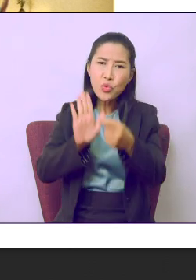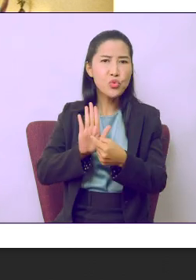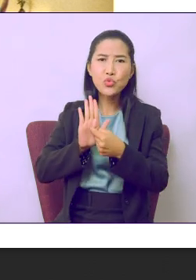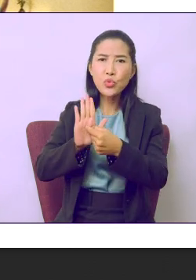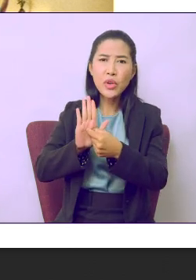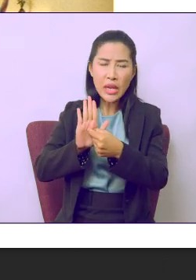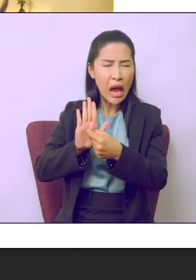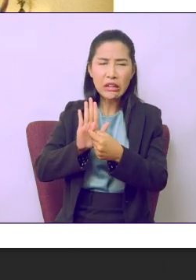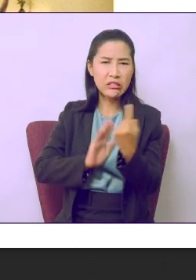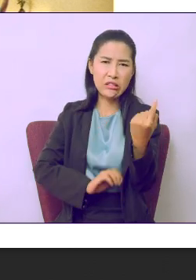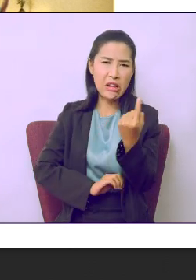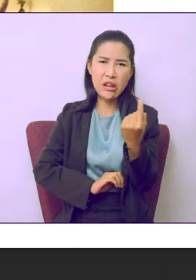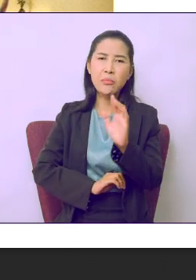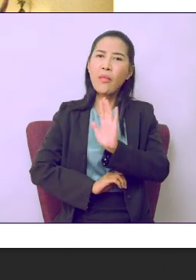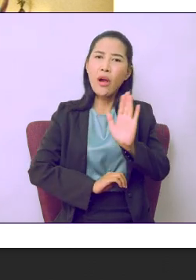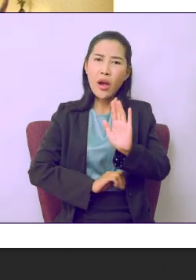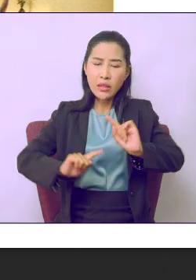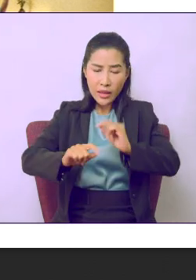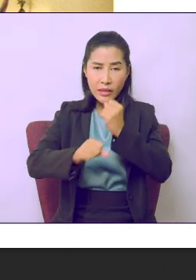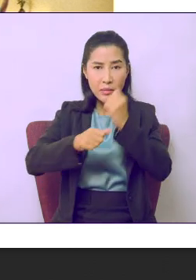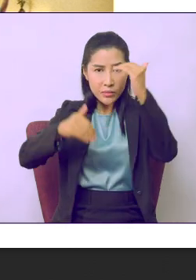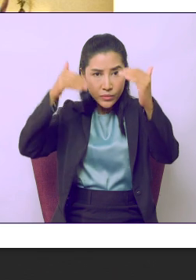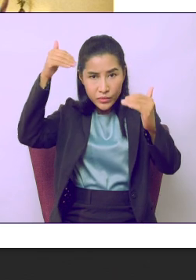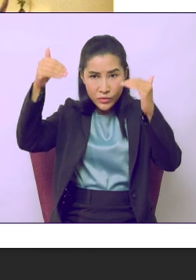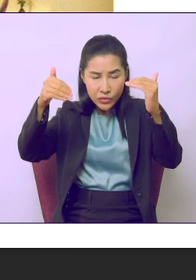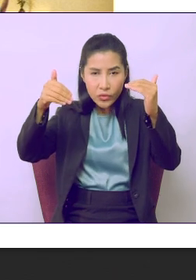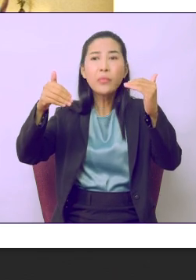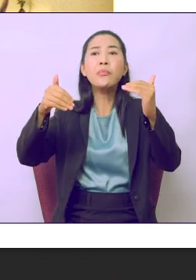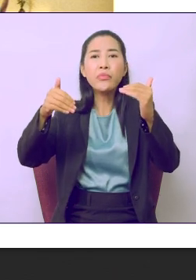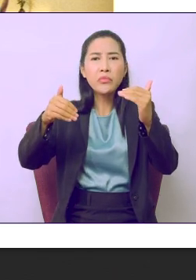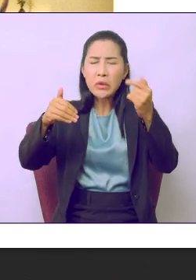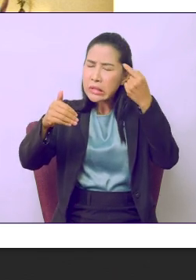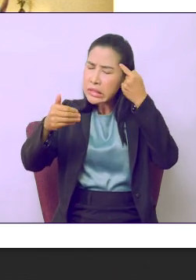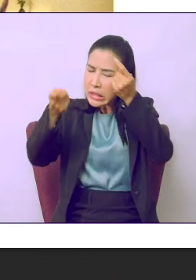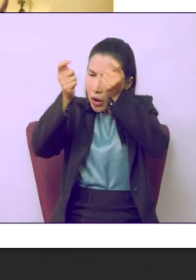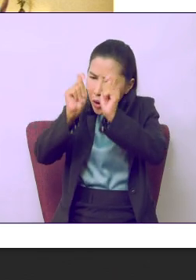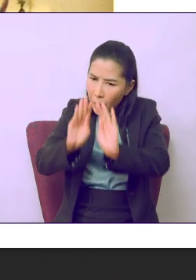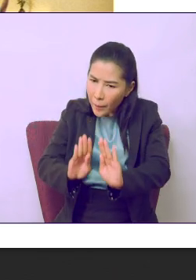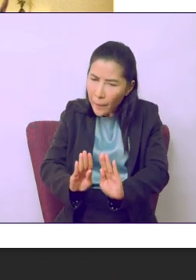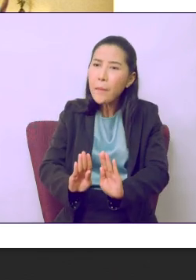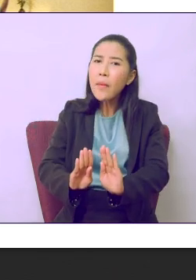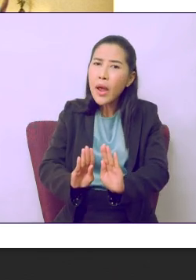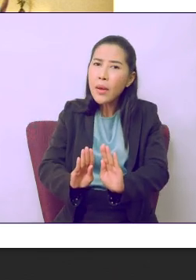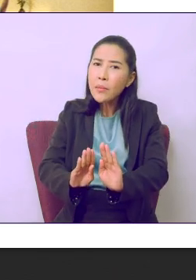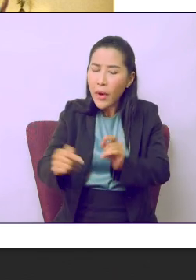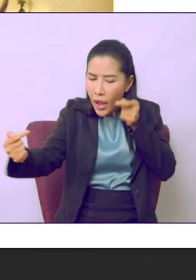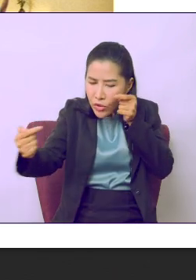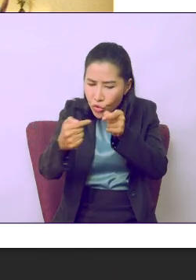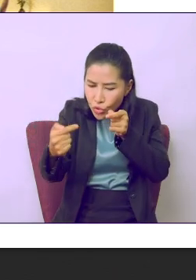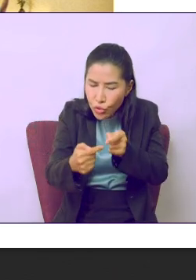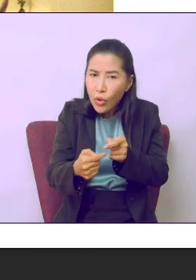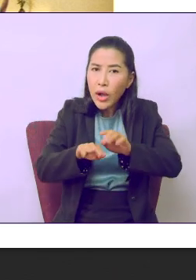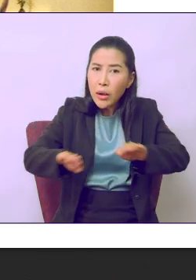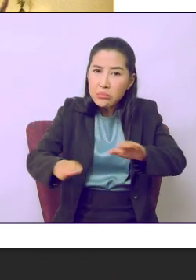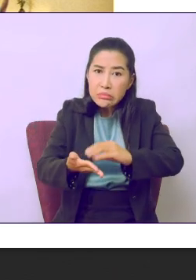ไว้เป็นไกด์ไลน์นะครับแต่เวลาเราทำกิจกรรมอ่ะครับเราต้องออกแบบให้เหมาะกับนักเรียนเราใน sectionนะ